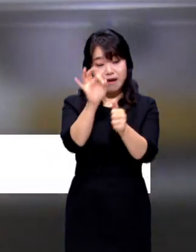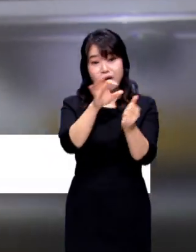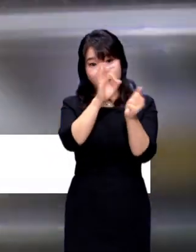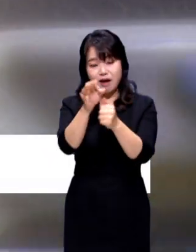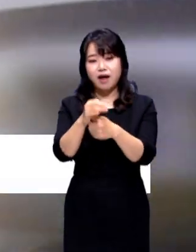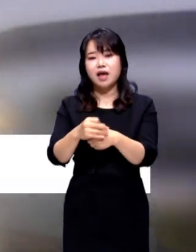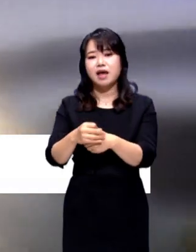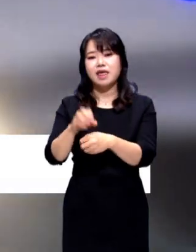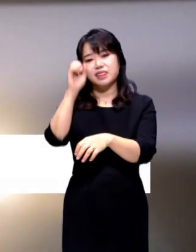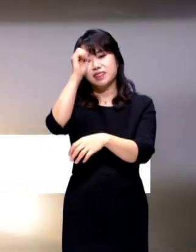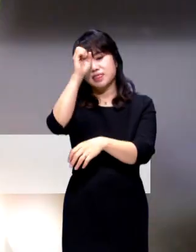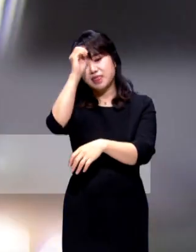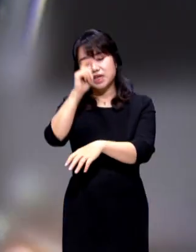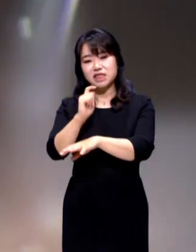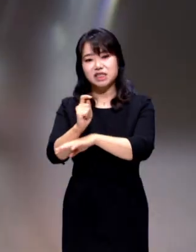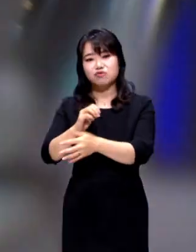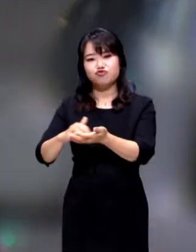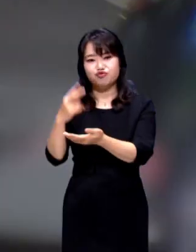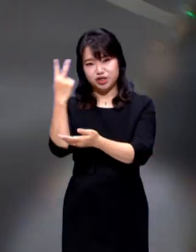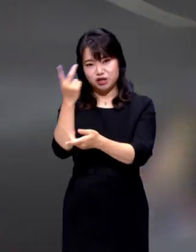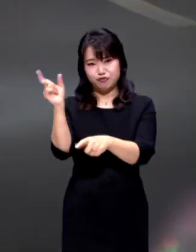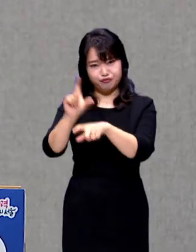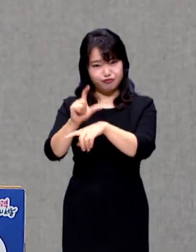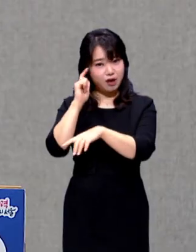대를 추가로 확보한다는 방침입니다.